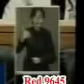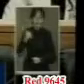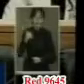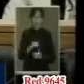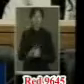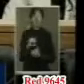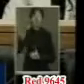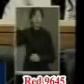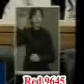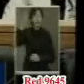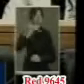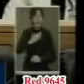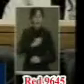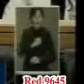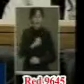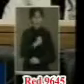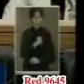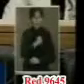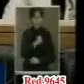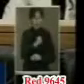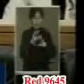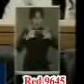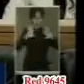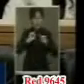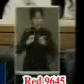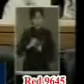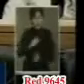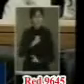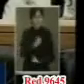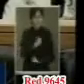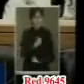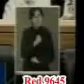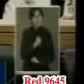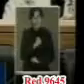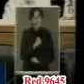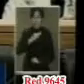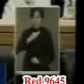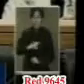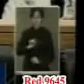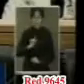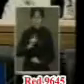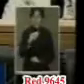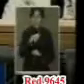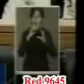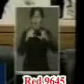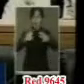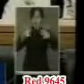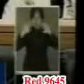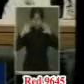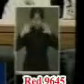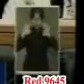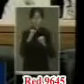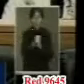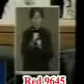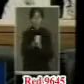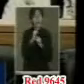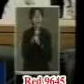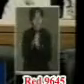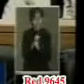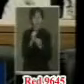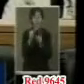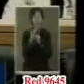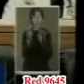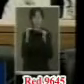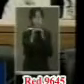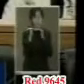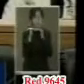ที่ผ่านมาผมก็มีความอดทนกับรัฐบาลด้วยความรู้สึกว่าให้ต้องการในรัฐบาลปกป้องระบอบประชาธิป